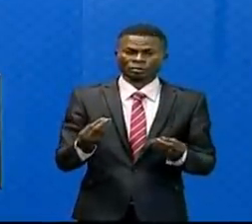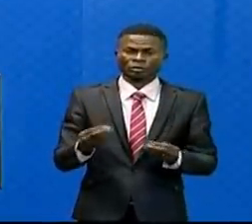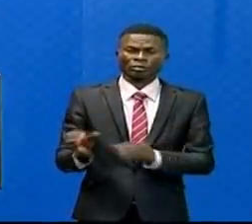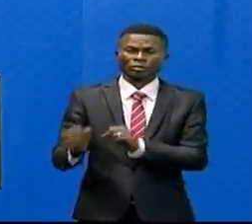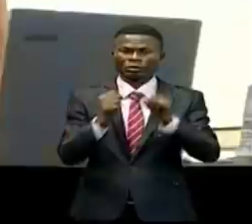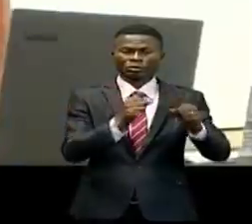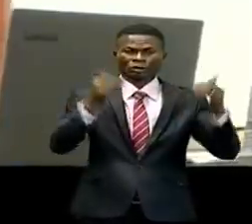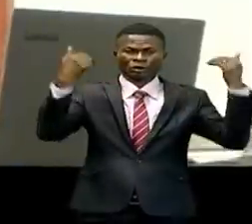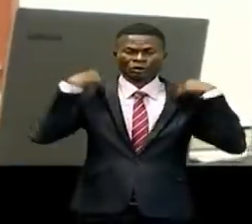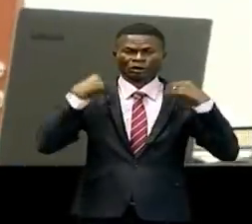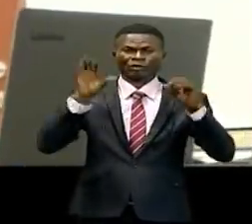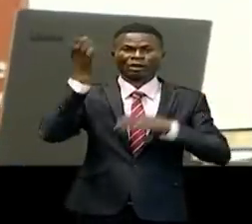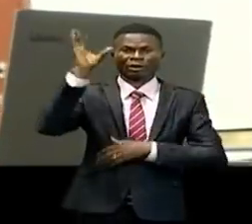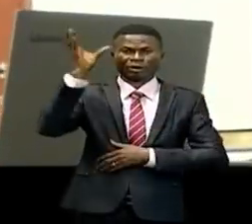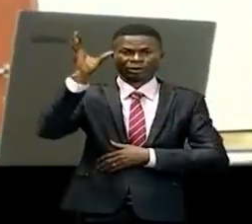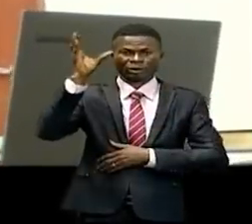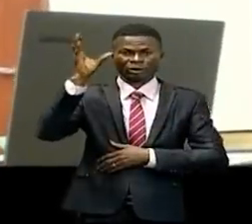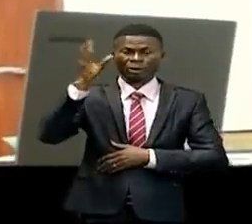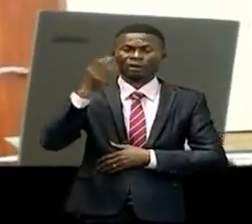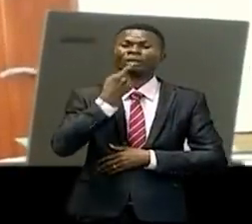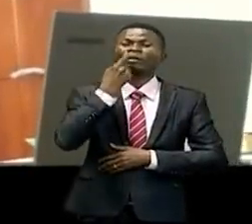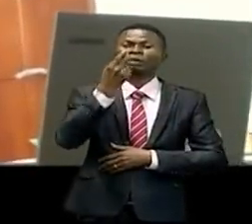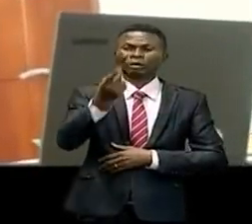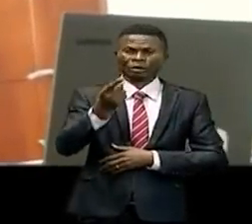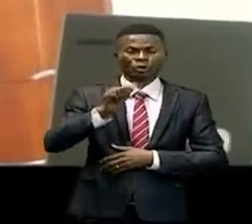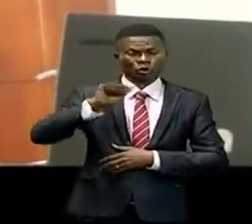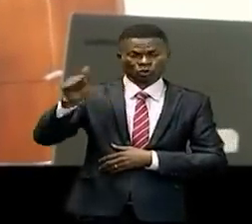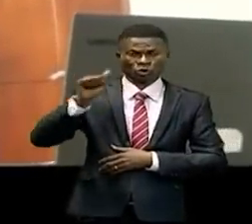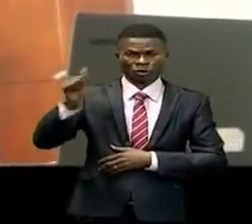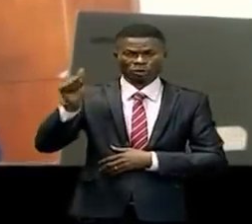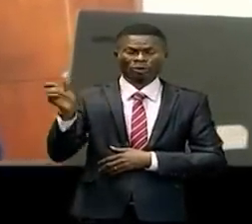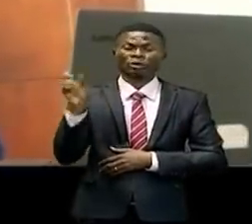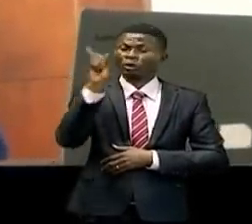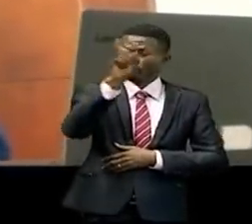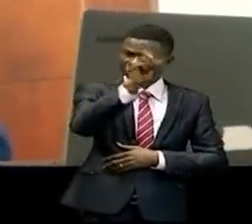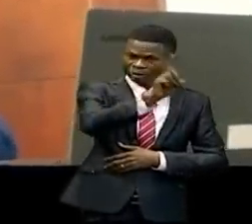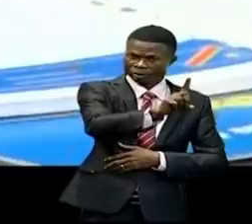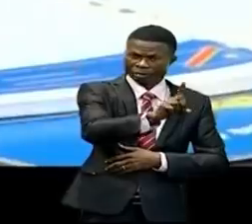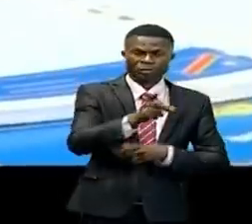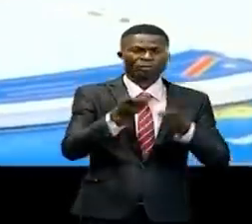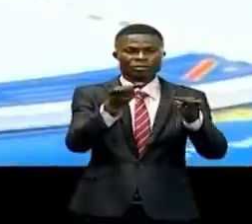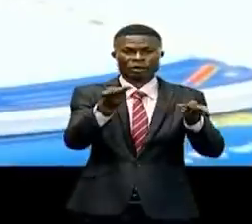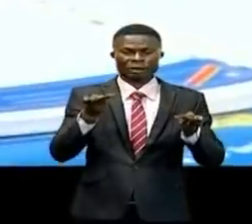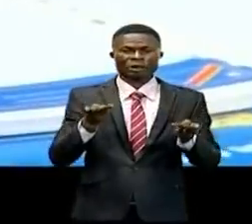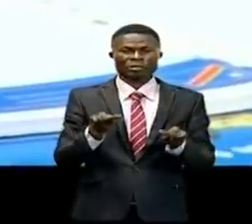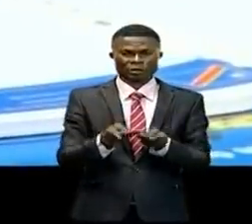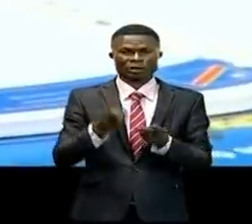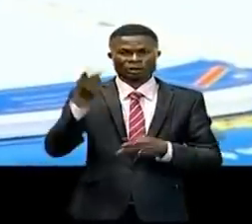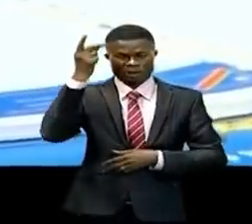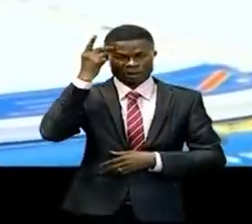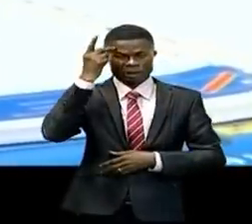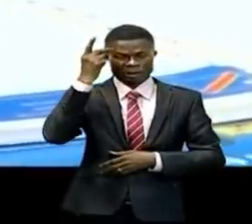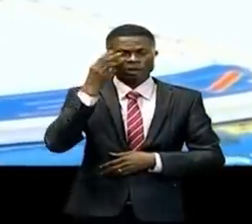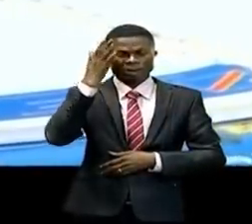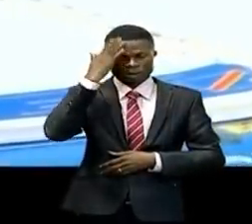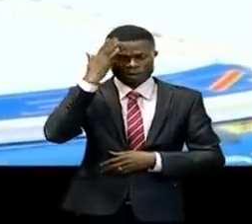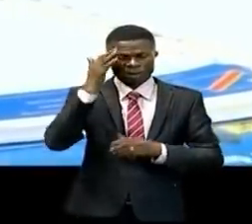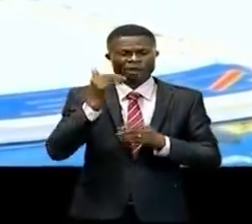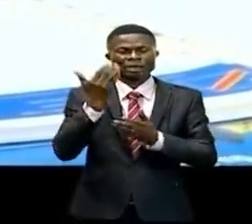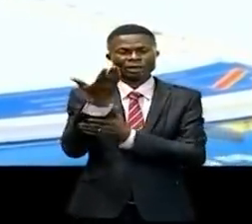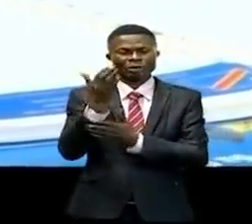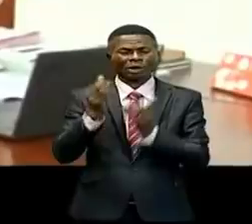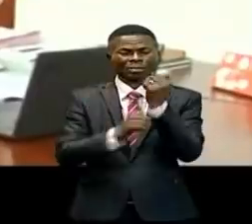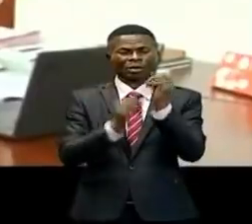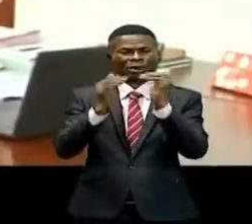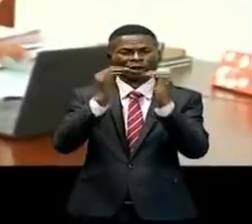chef coutumier. Il a indiqué avoir lui-même fait les déplacements de cette partie de Kinshasa afin de calmer les esprits